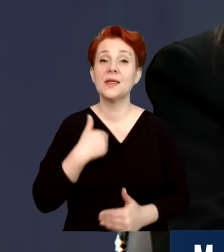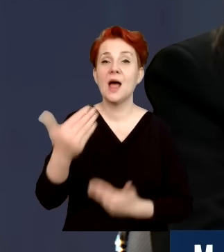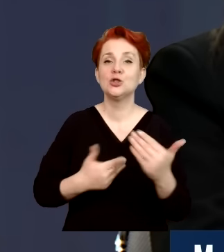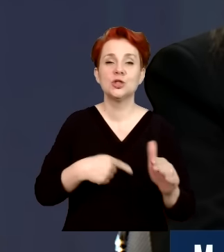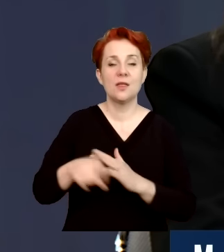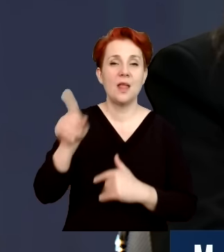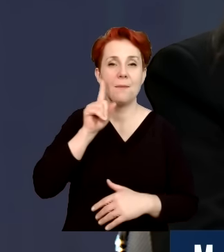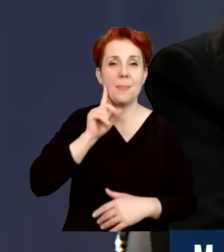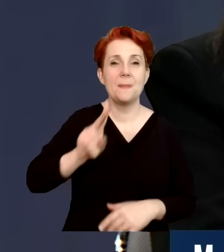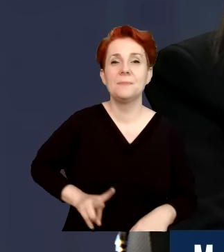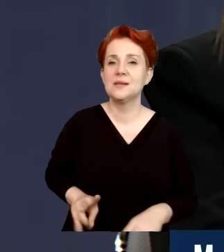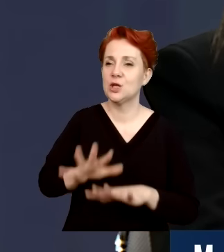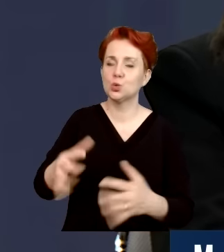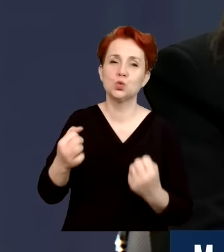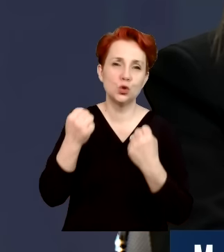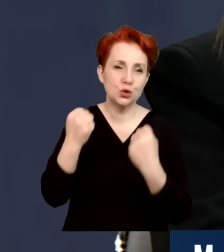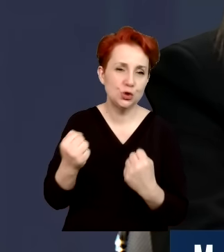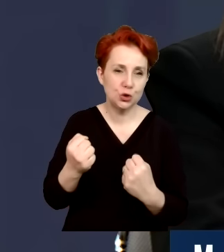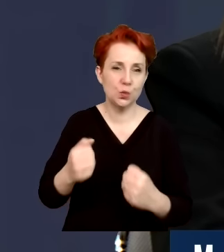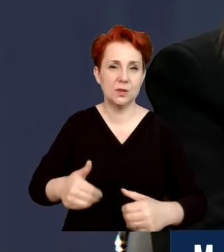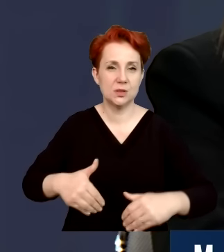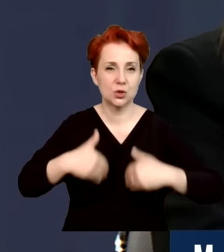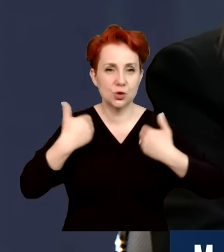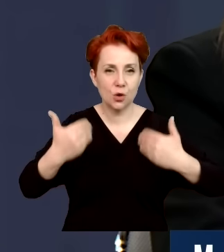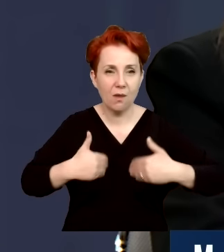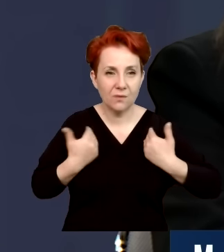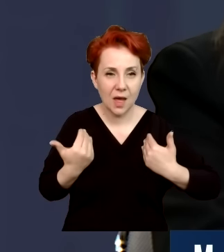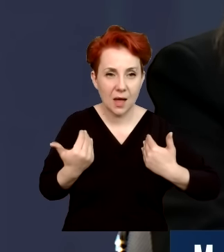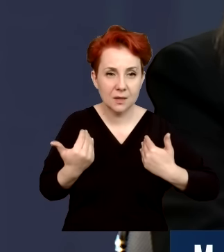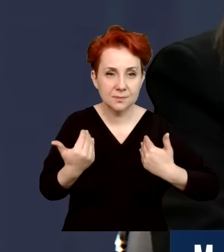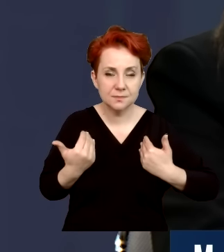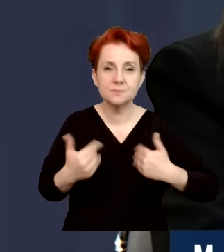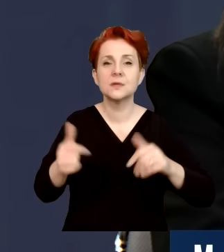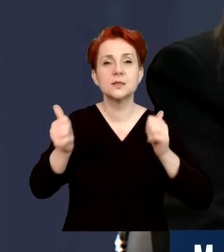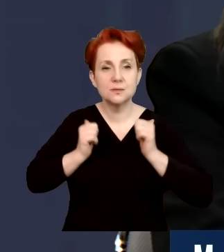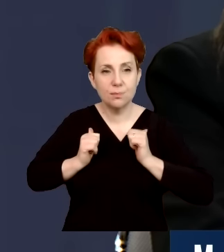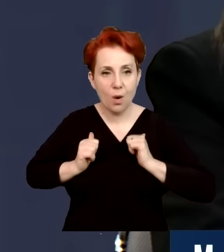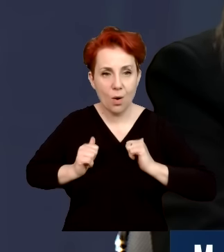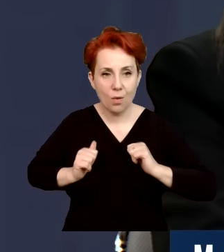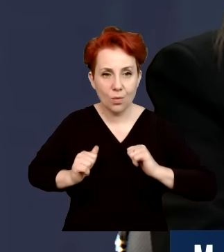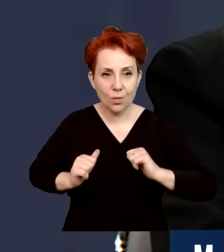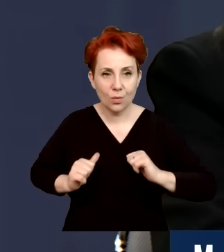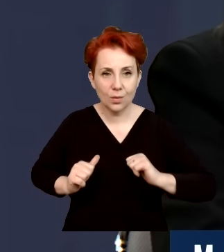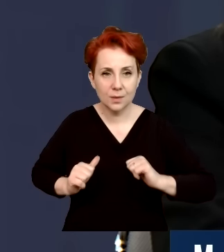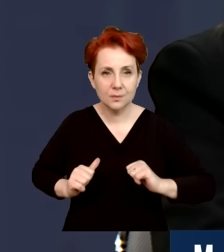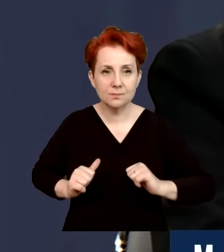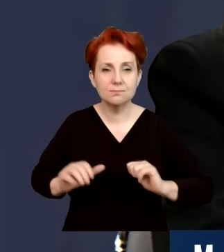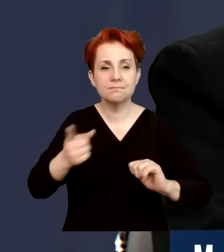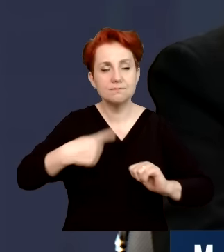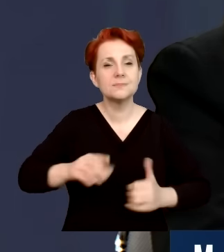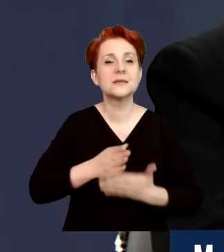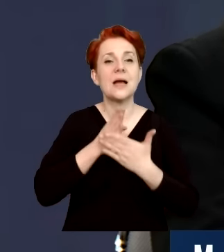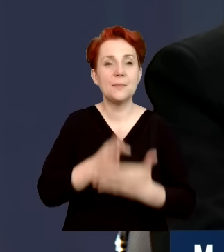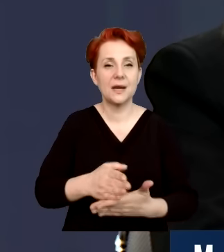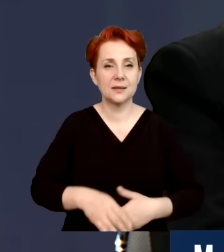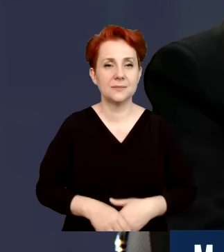dużo siły. Dużo siły, zdrowia i spokoju. Damy radę. Ale